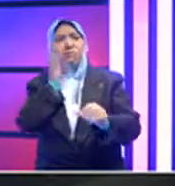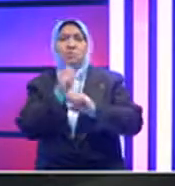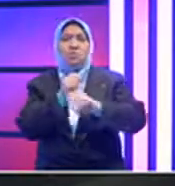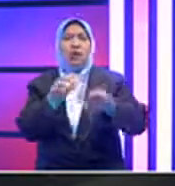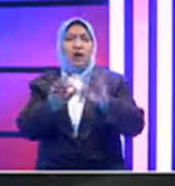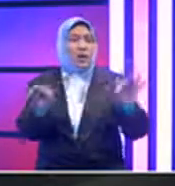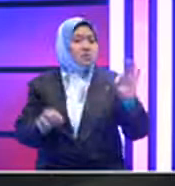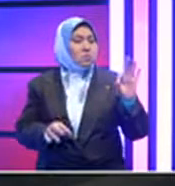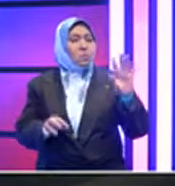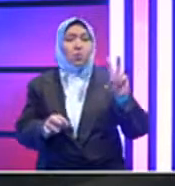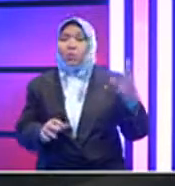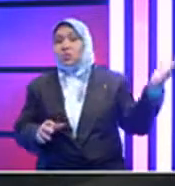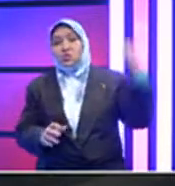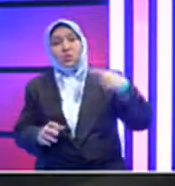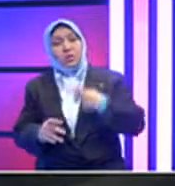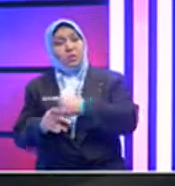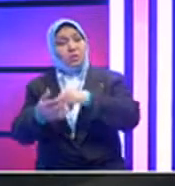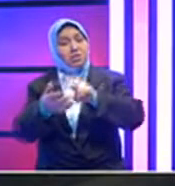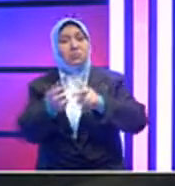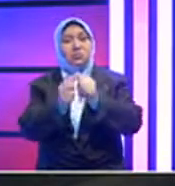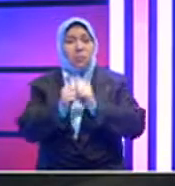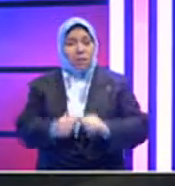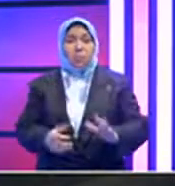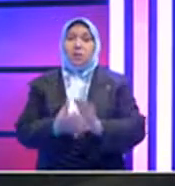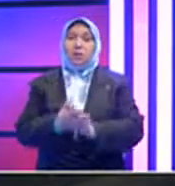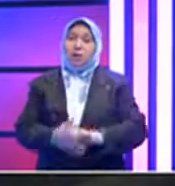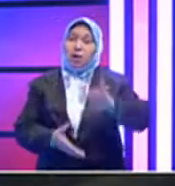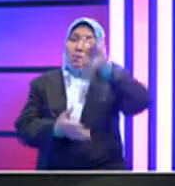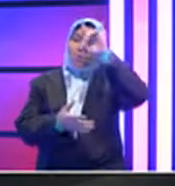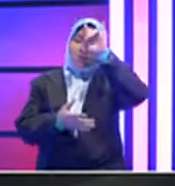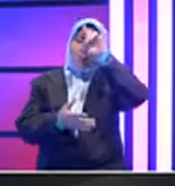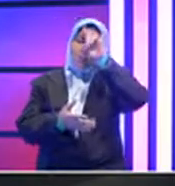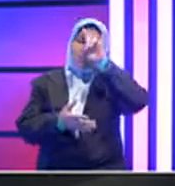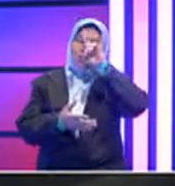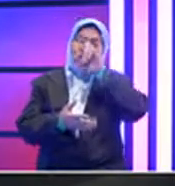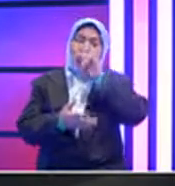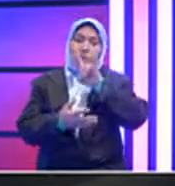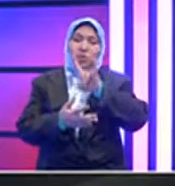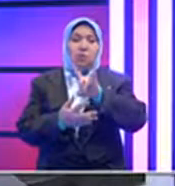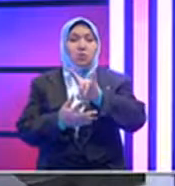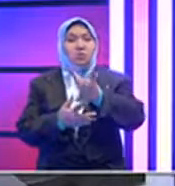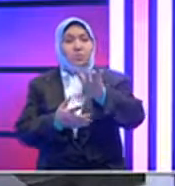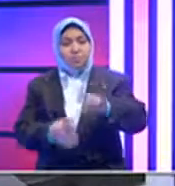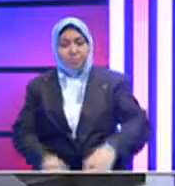ayat 92 Jung kita baca sama-sama ayat 92 tahu benda himinas syaiton nirojim